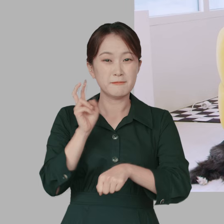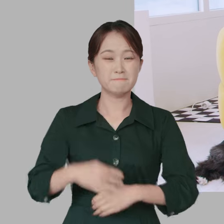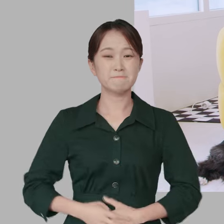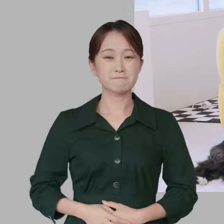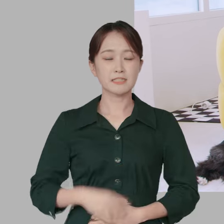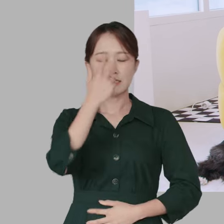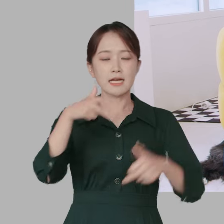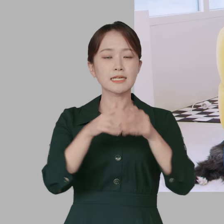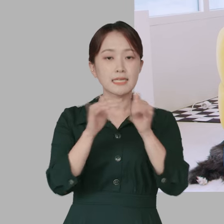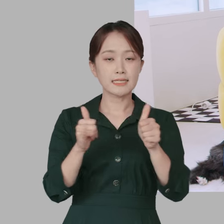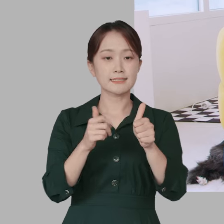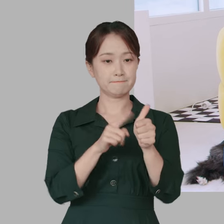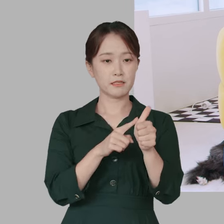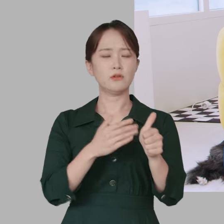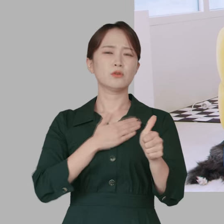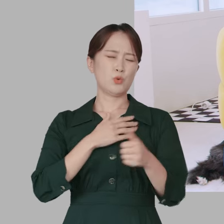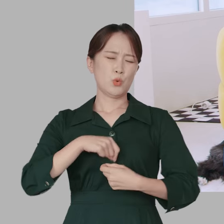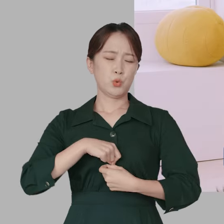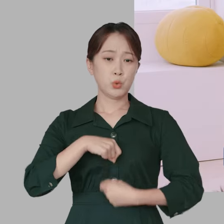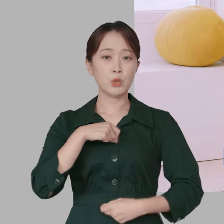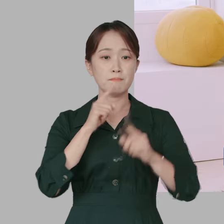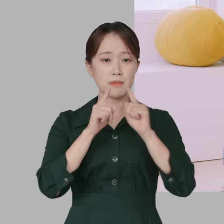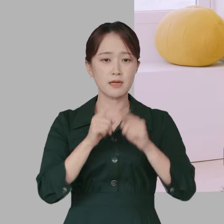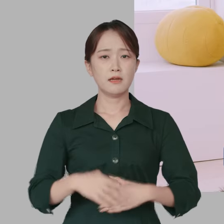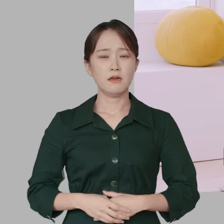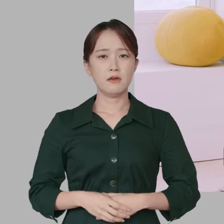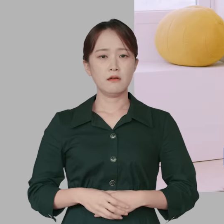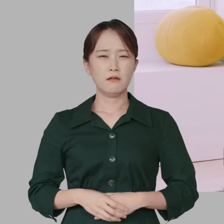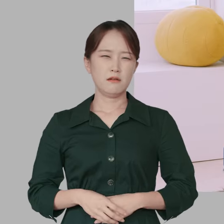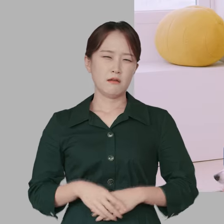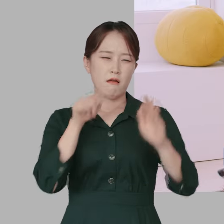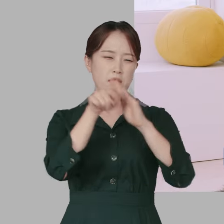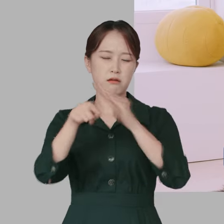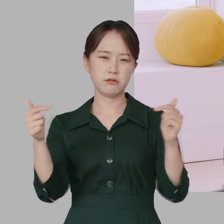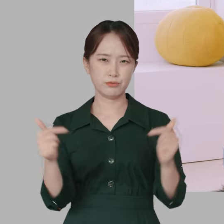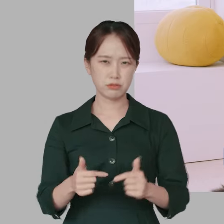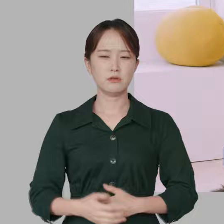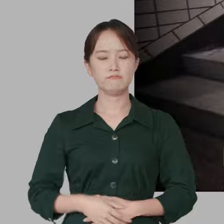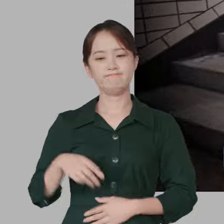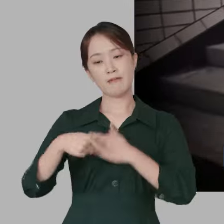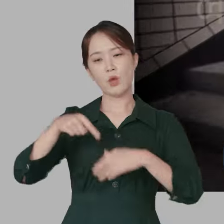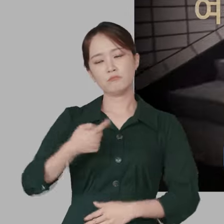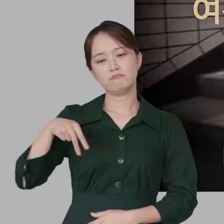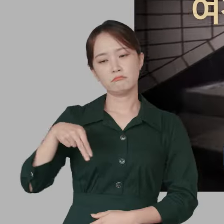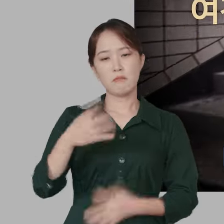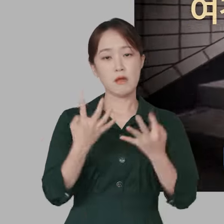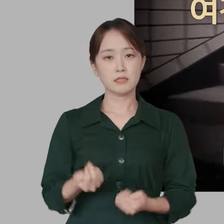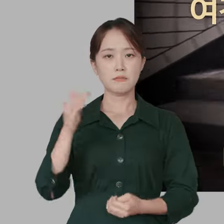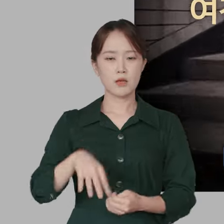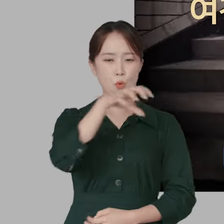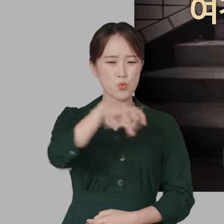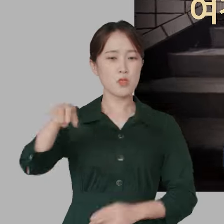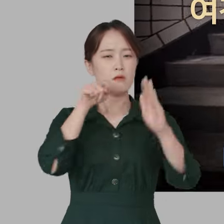시각장애인 박정욱 씨 저는 솔직히 말해서 다니는 데는 더 줄었어요 걷기는 많이 걷지만 다니는 데는